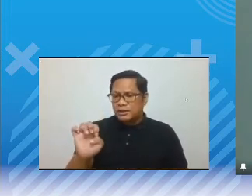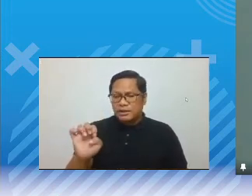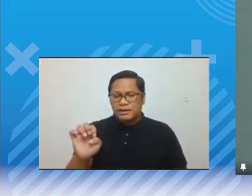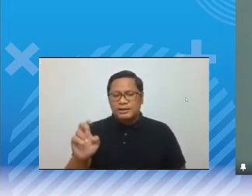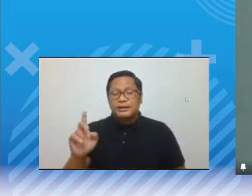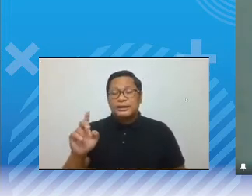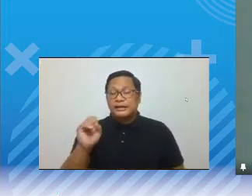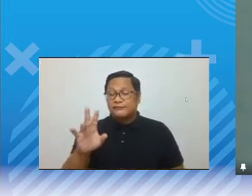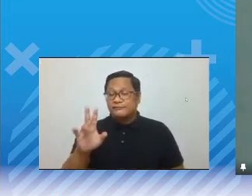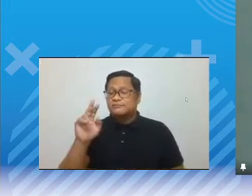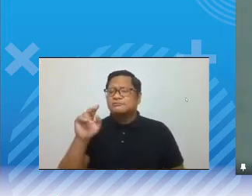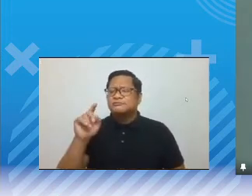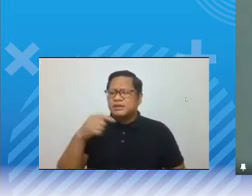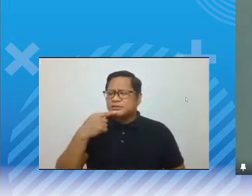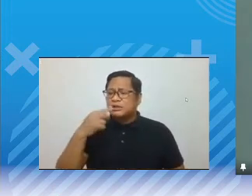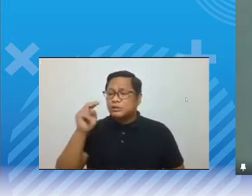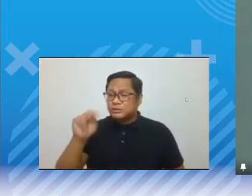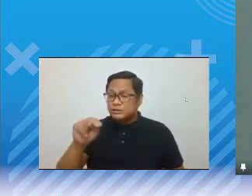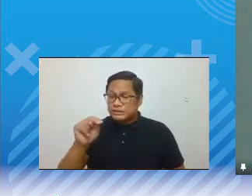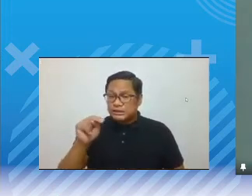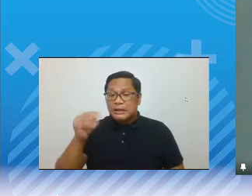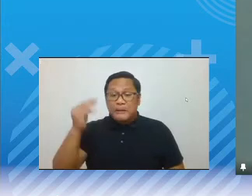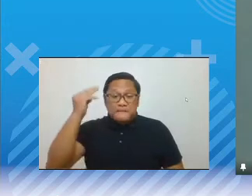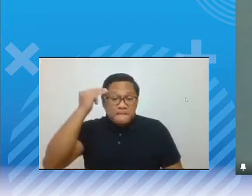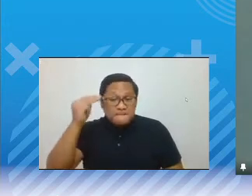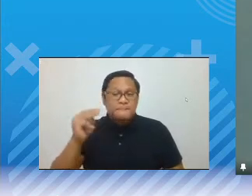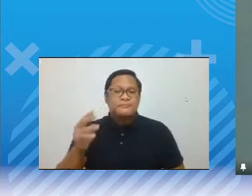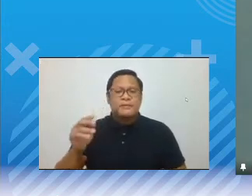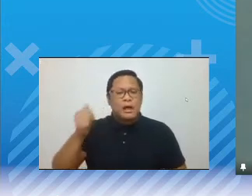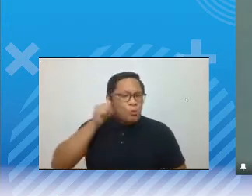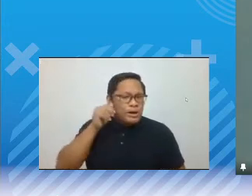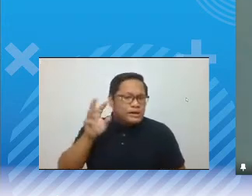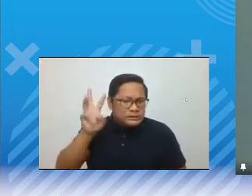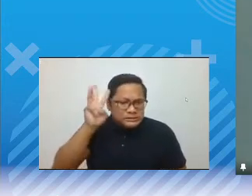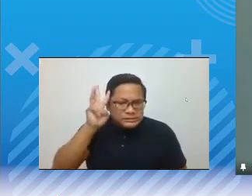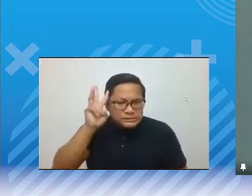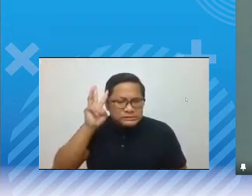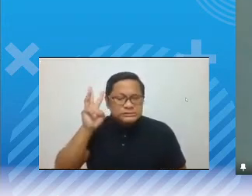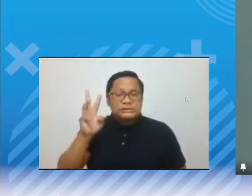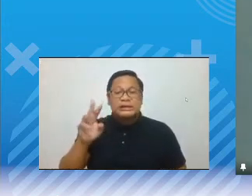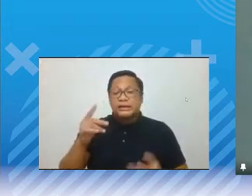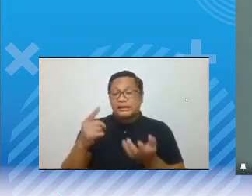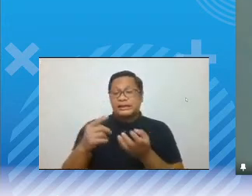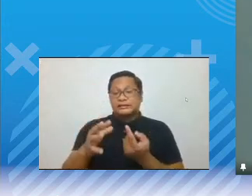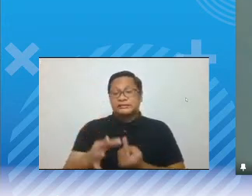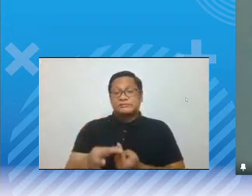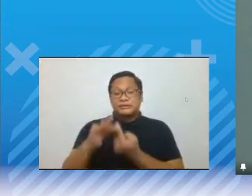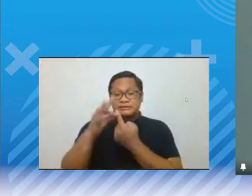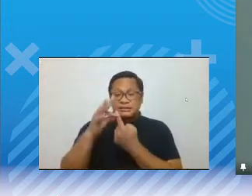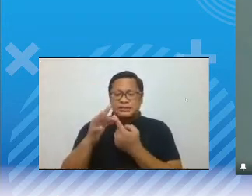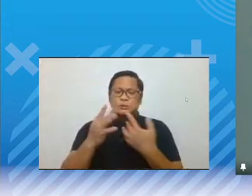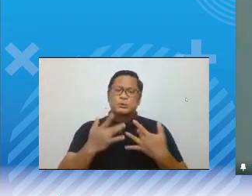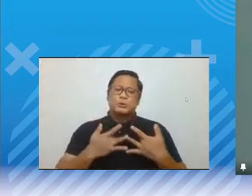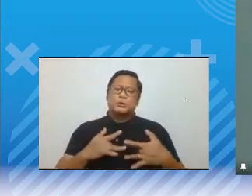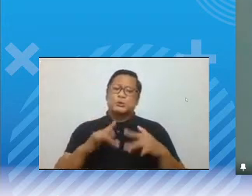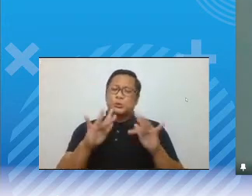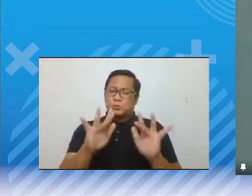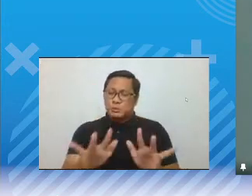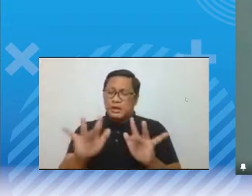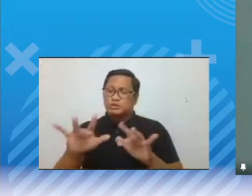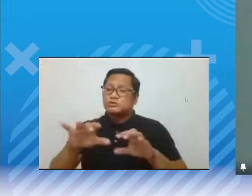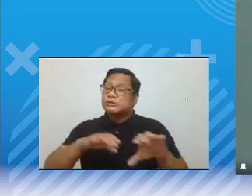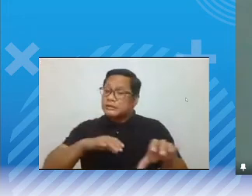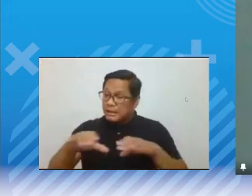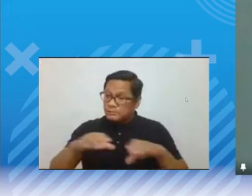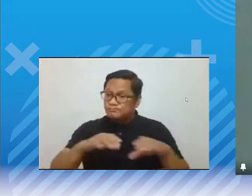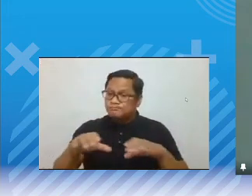tayo magkaroon ng mindfulness, awareness, and especially yung compassionate action. So, yun po